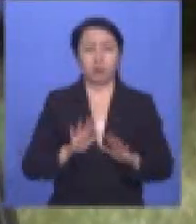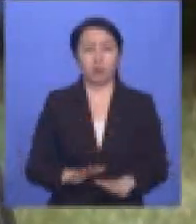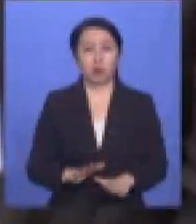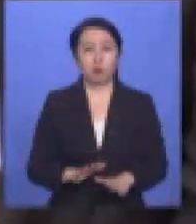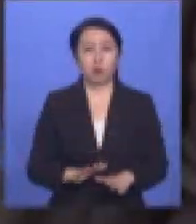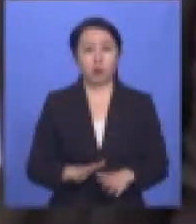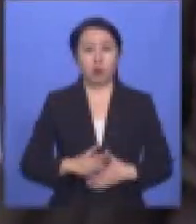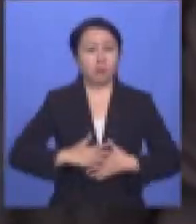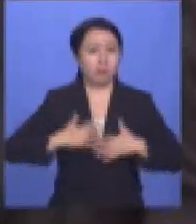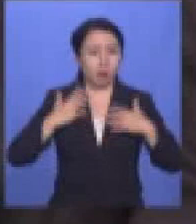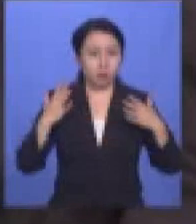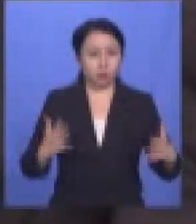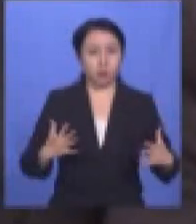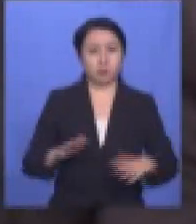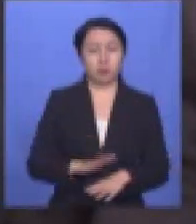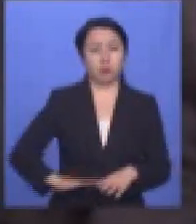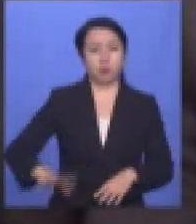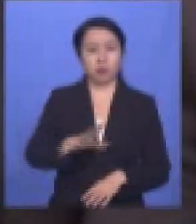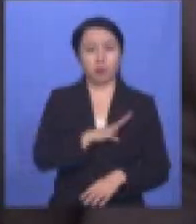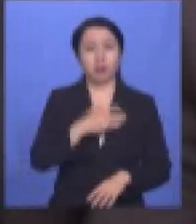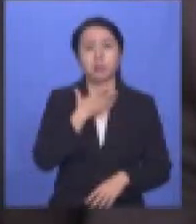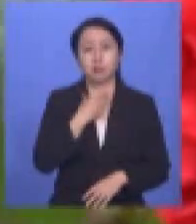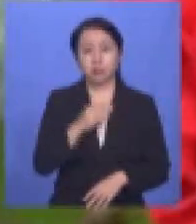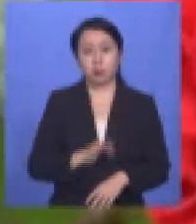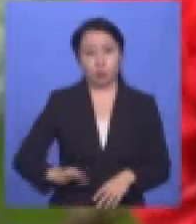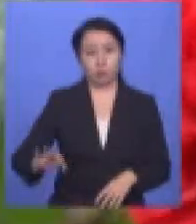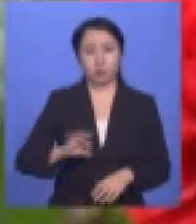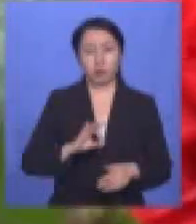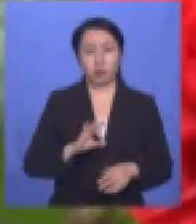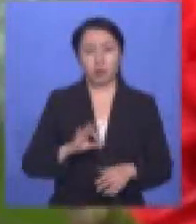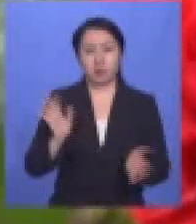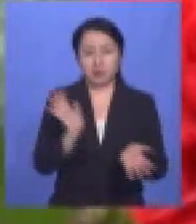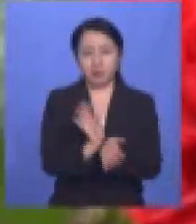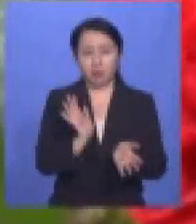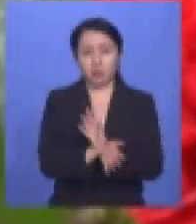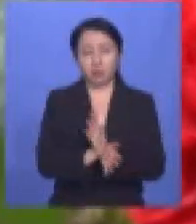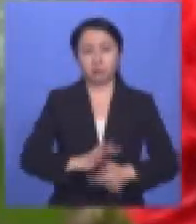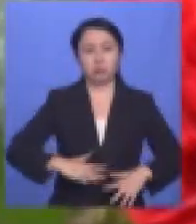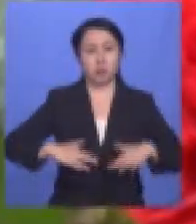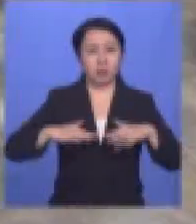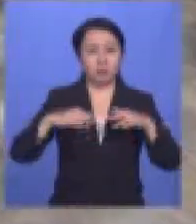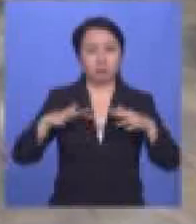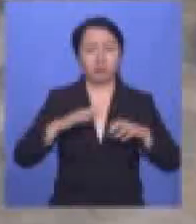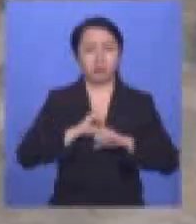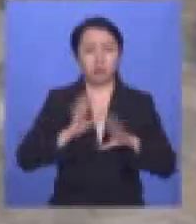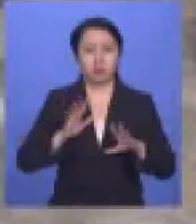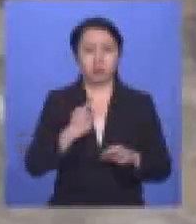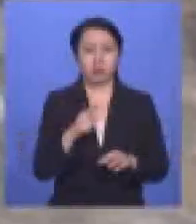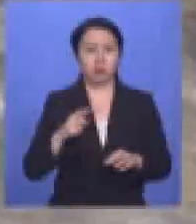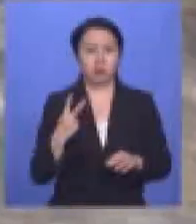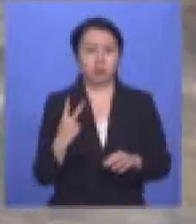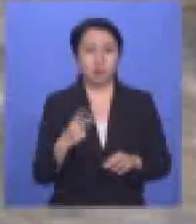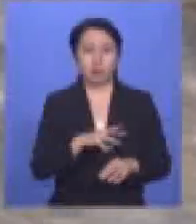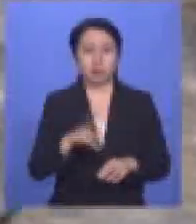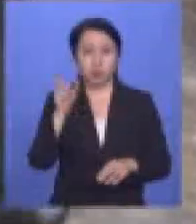полигона, колоссальный. Вся территория бывшей Семипалатинской области подверглась загрязнению продуктами ядерных взрывов, а